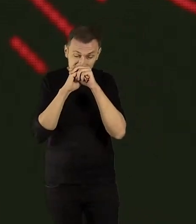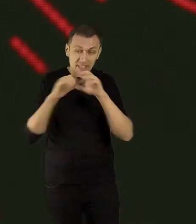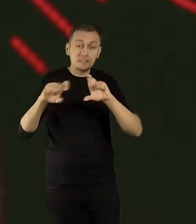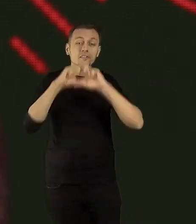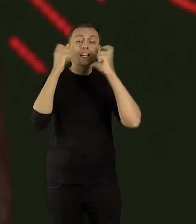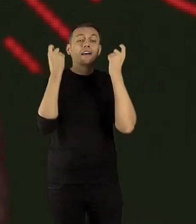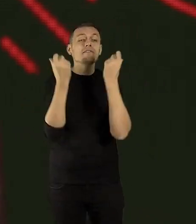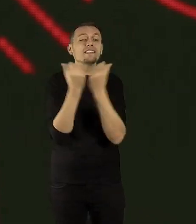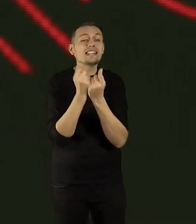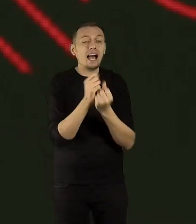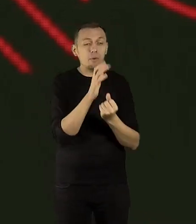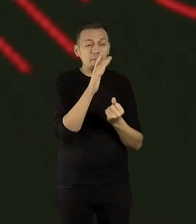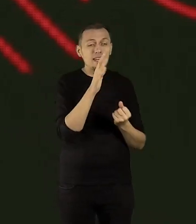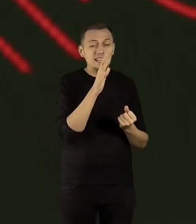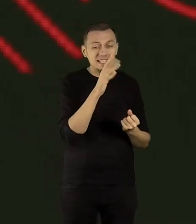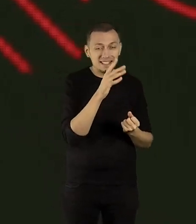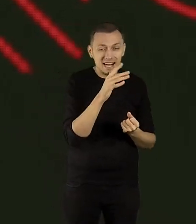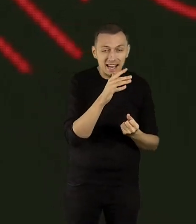by go do tej roli wybrać.